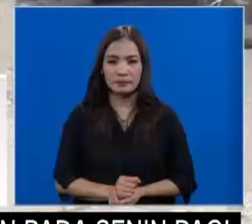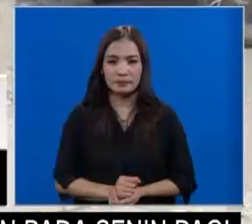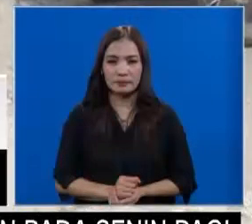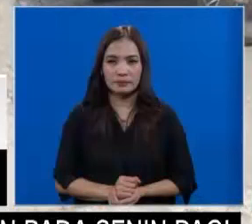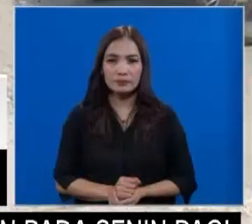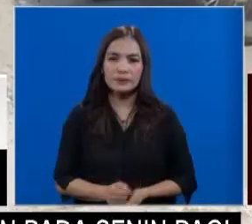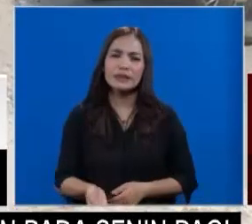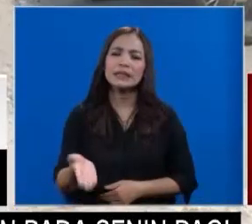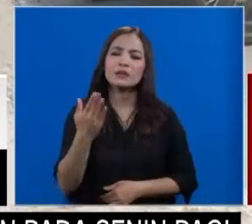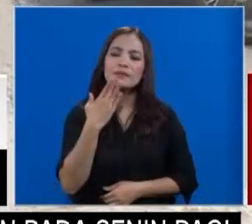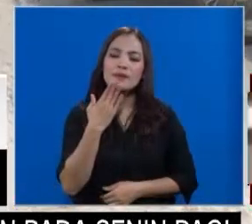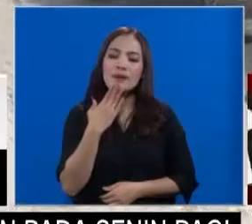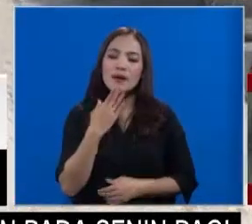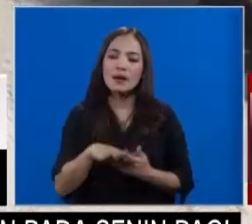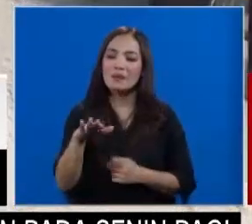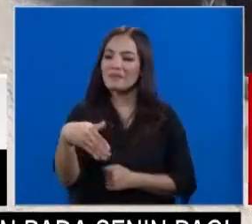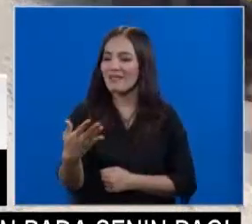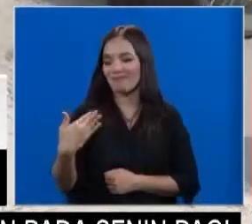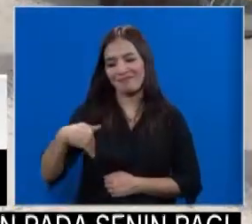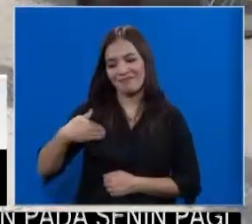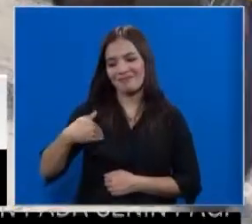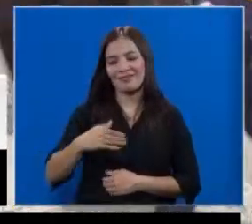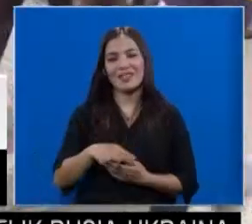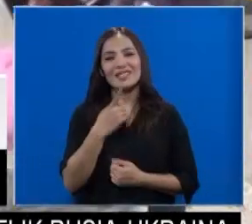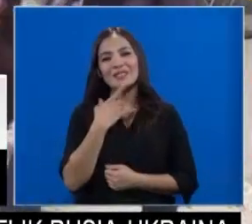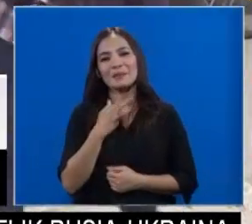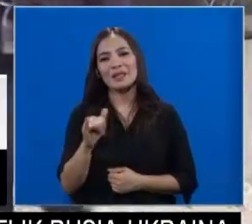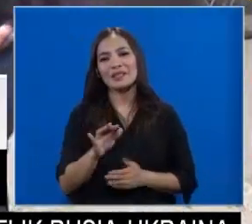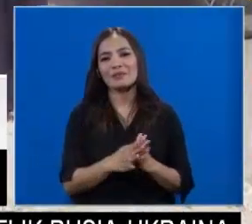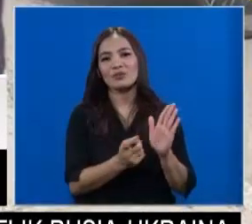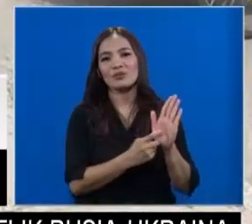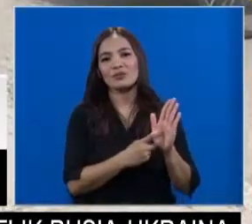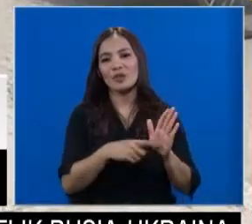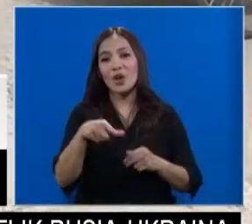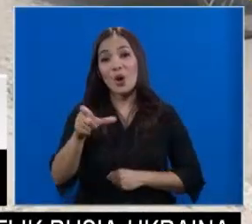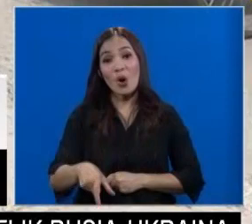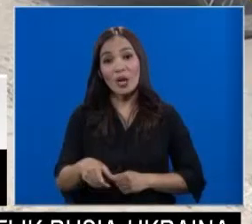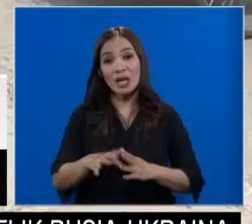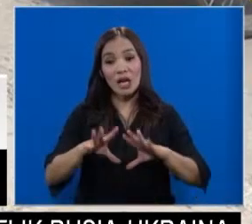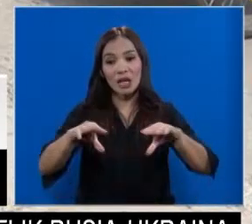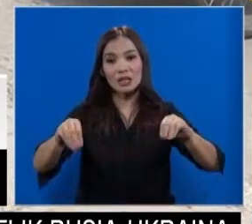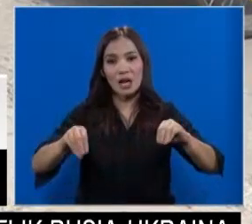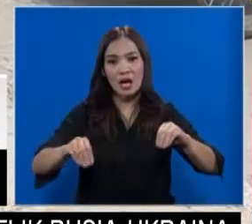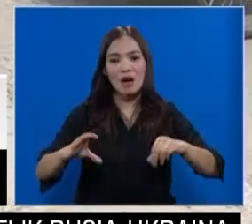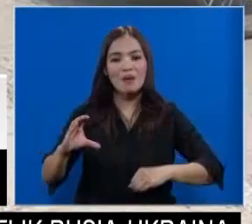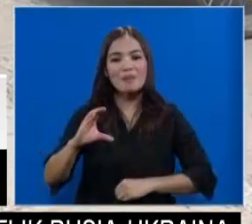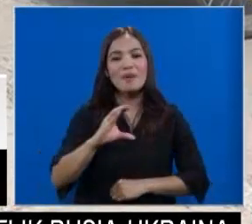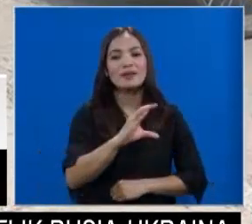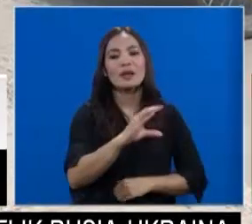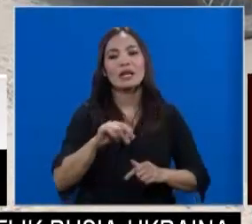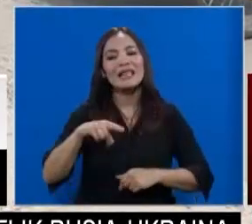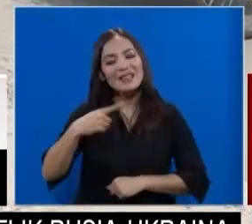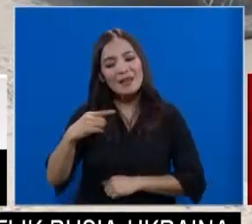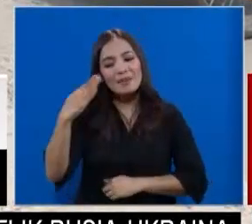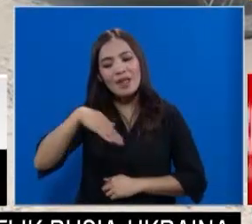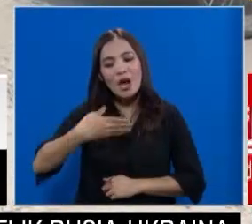Hidup segan mati tak mau, peribahasa itu mungkin tepat untuk menggambarkan kondisi tukang beca di kota Bogor, Jawa Barat sekarang. Setiap tahunnya, jumlah